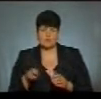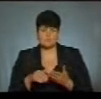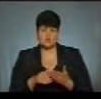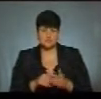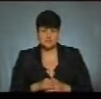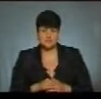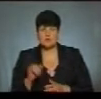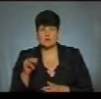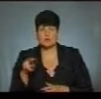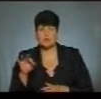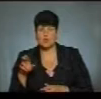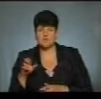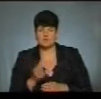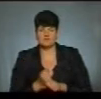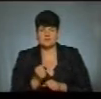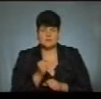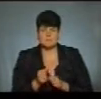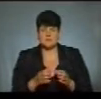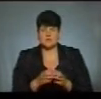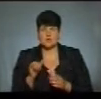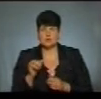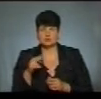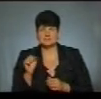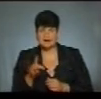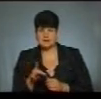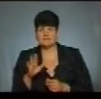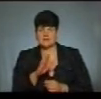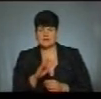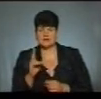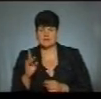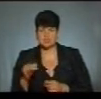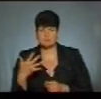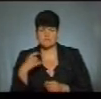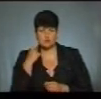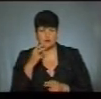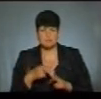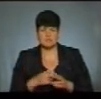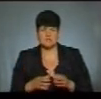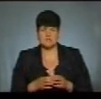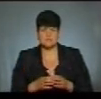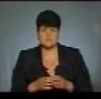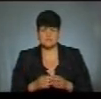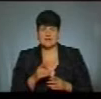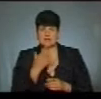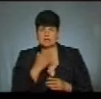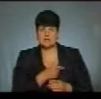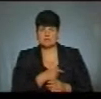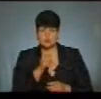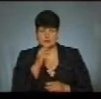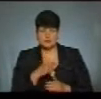Ігор Побер. Його висунула політична партія «Удар» Віталія Кличка. 50 років – безпартійний. Народний депутат